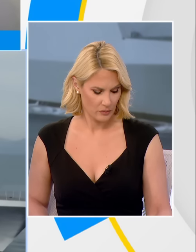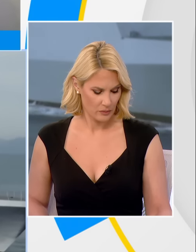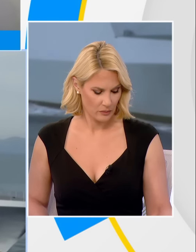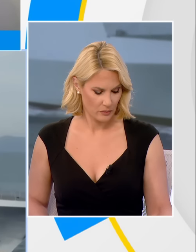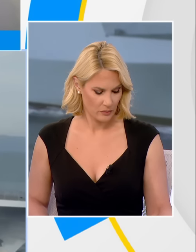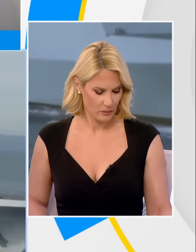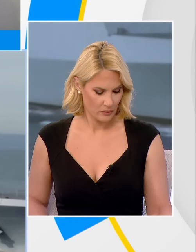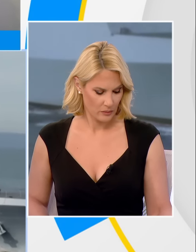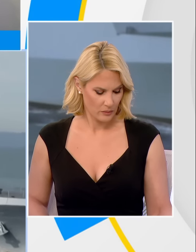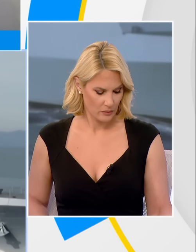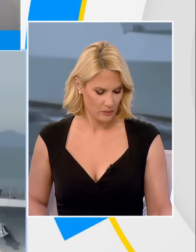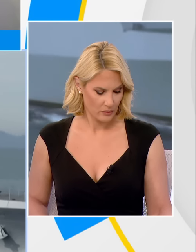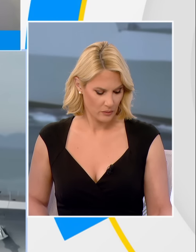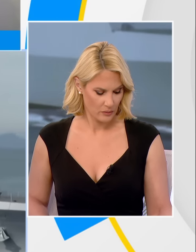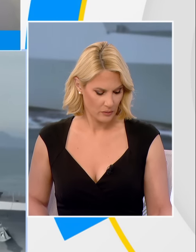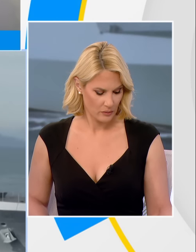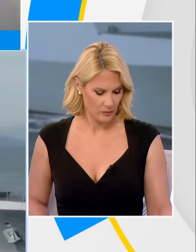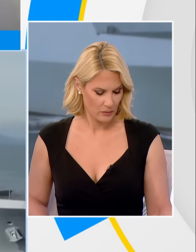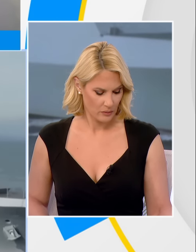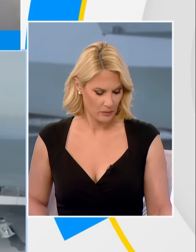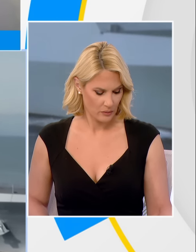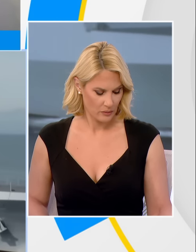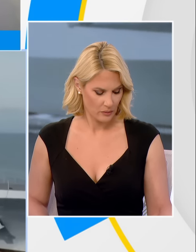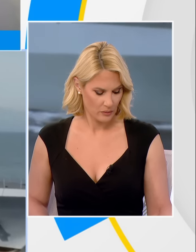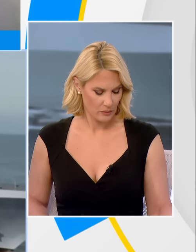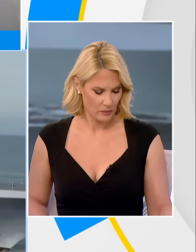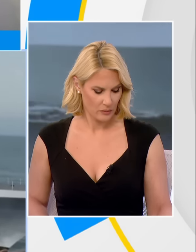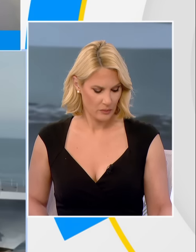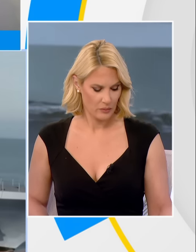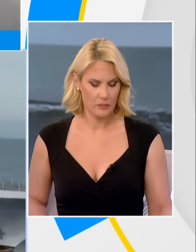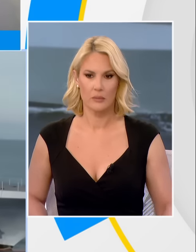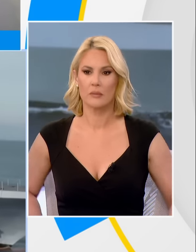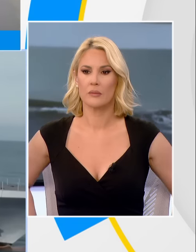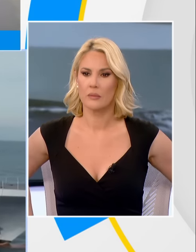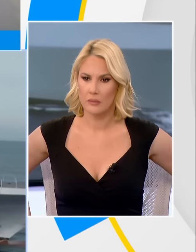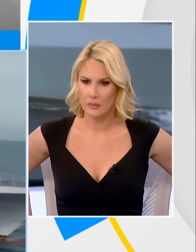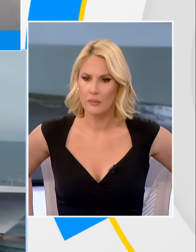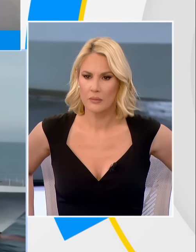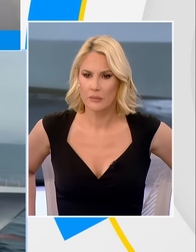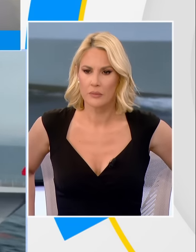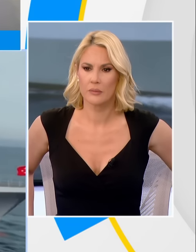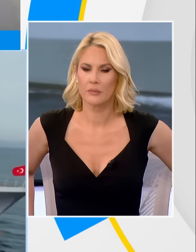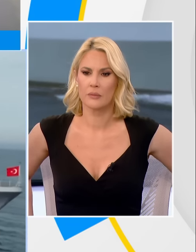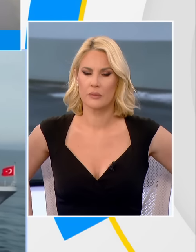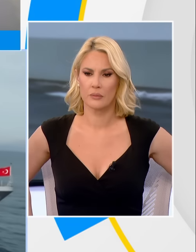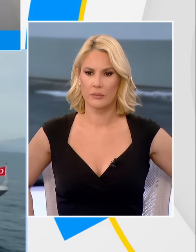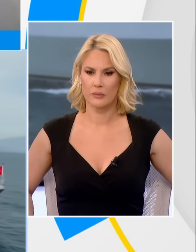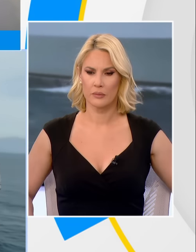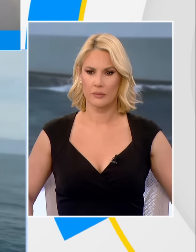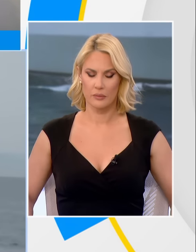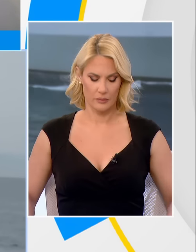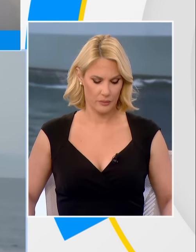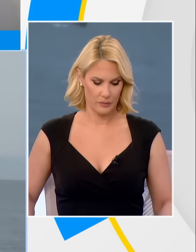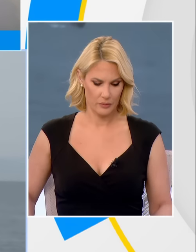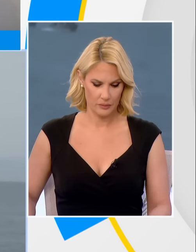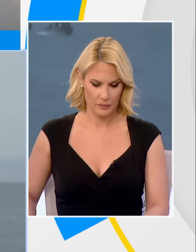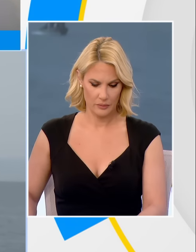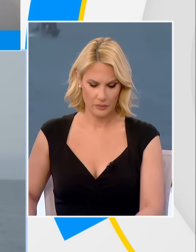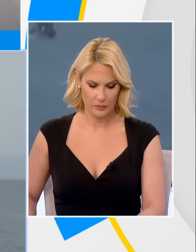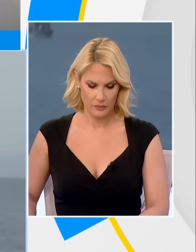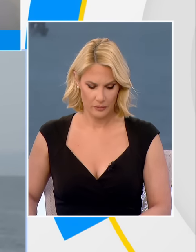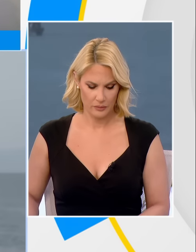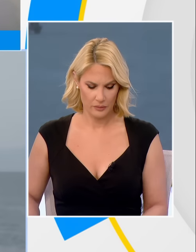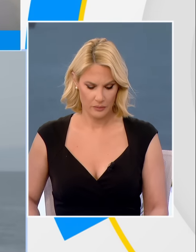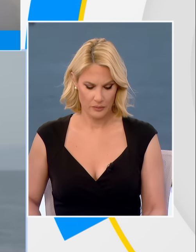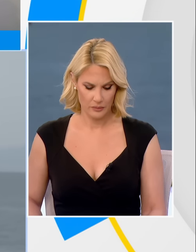την βοηθάμε με τον τρόπο αυτό, αφελά μας θα έλεγα, σε αυτόν τον στόχο, αν και τέτοια λάθη